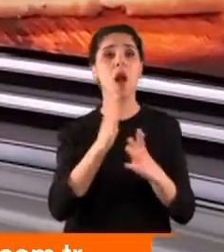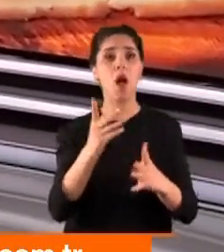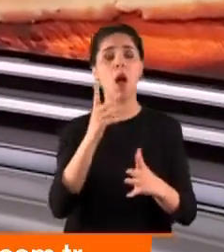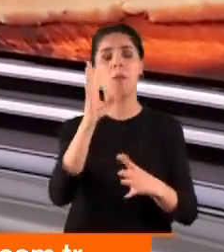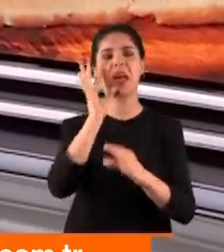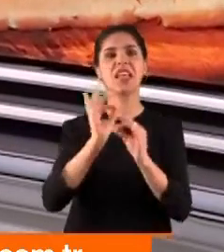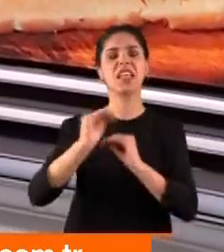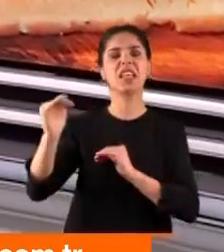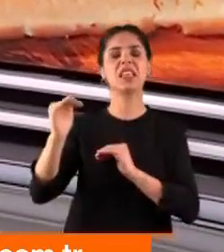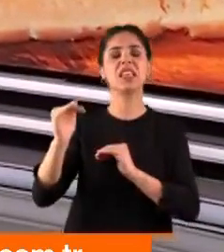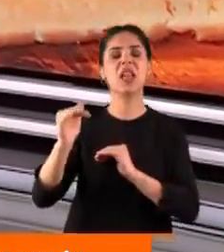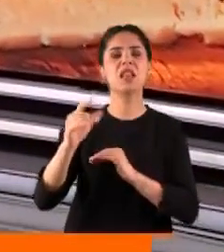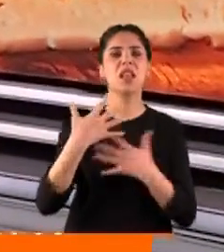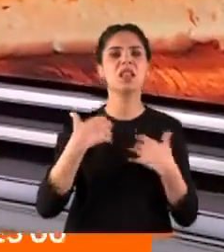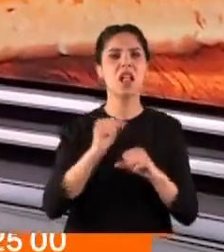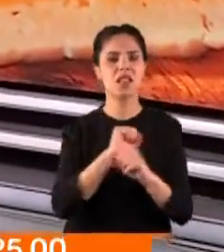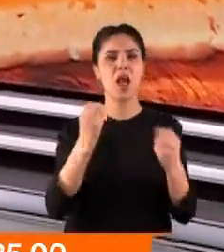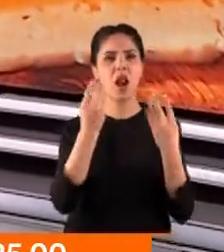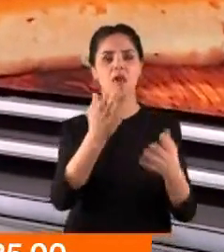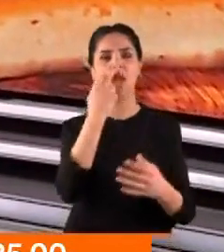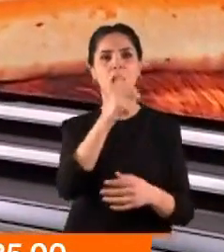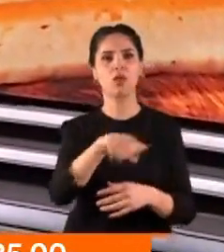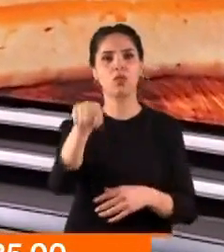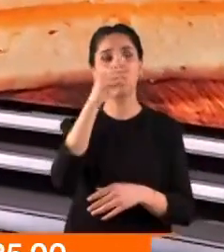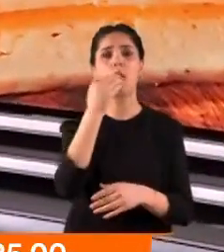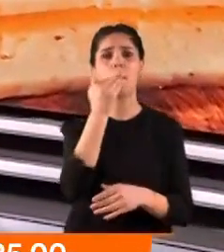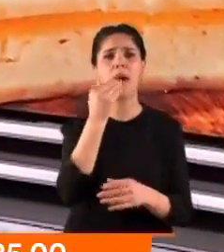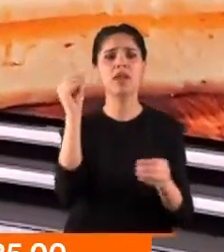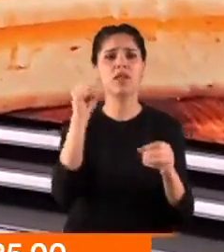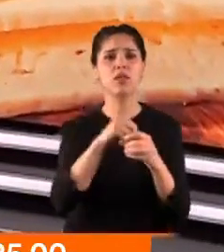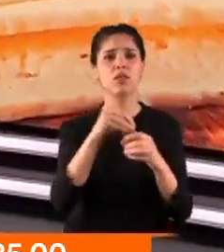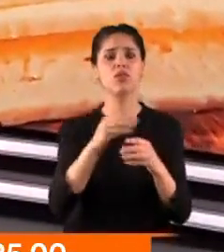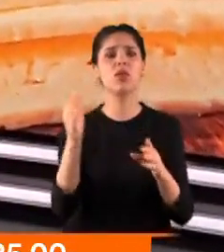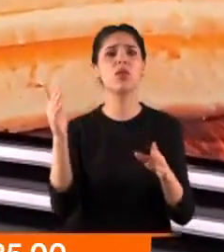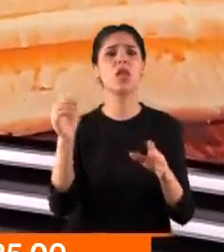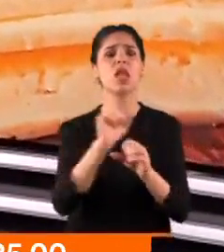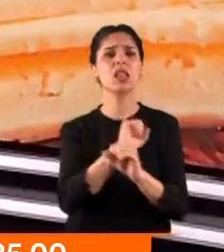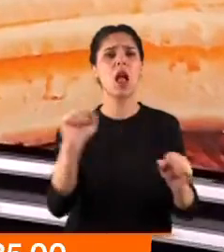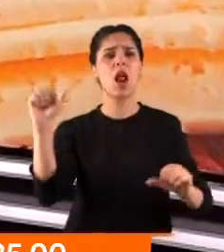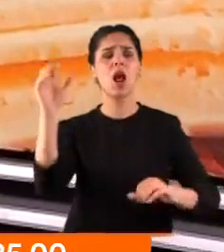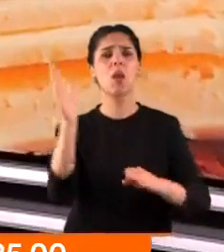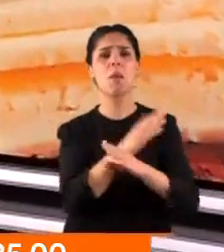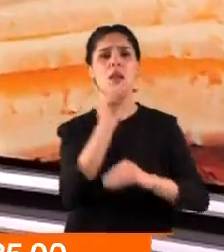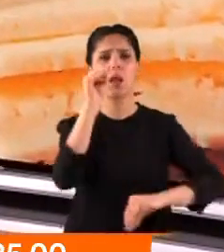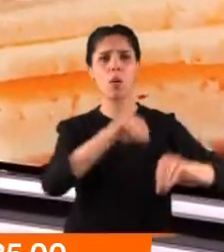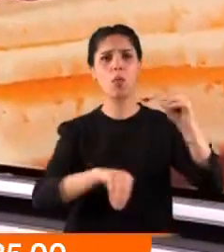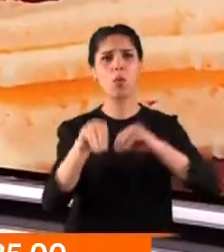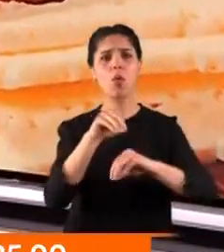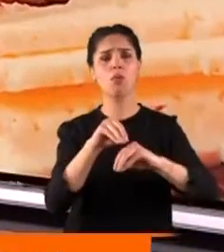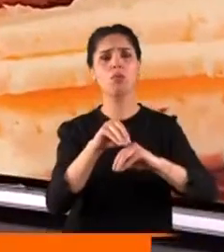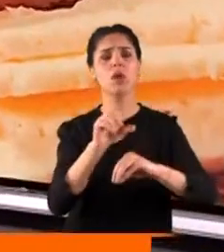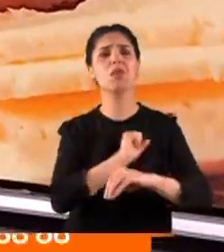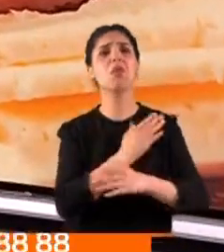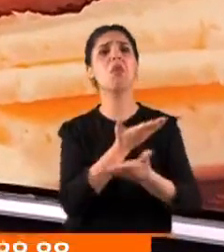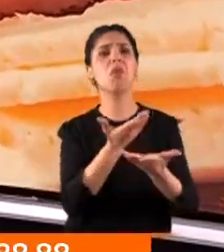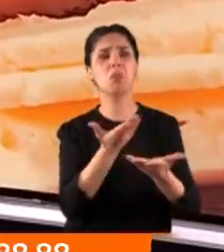sayan sahtekarlar peynire akla hayale gelmeyecek birçok zararlı madde karıştırmaktan ne yazık ki bir an olsun